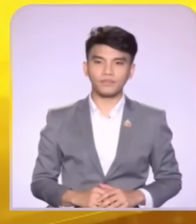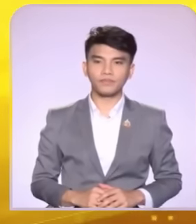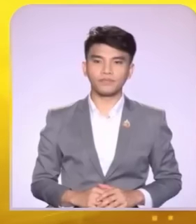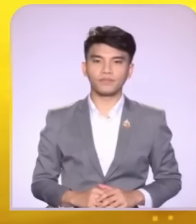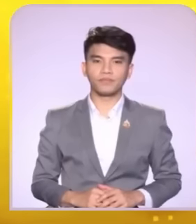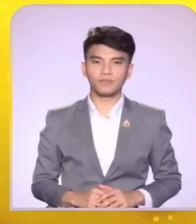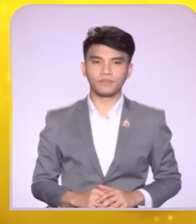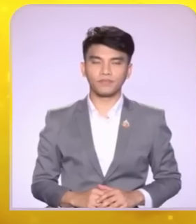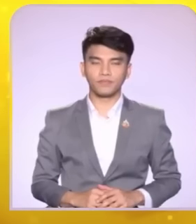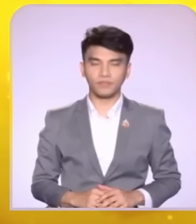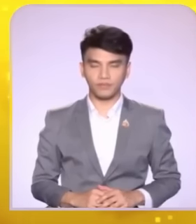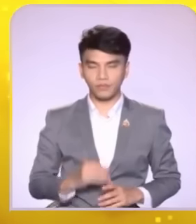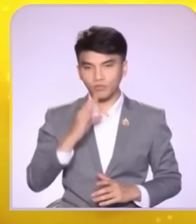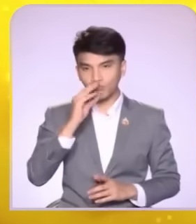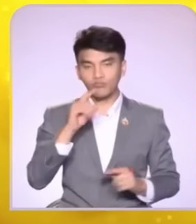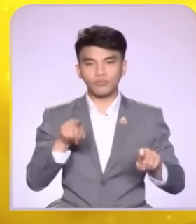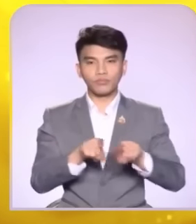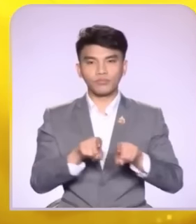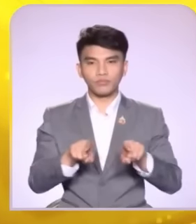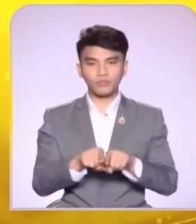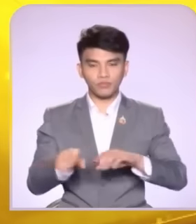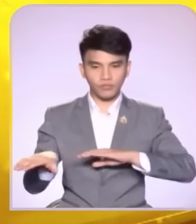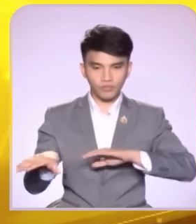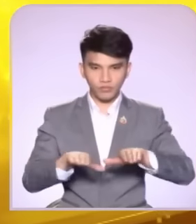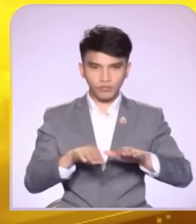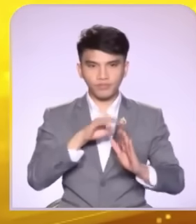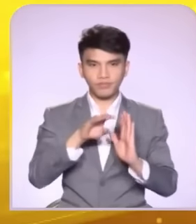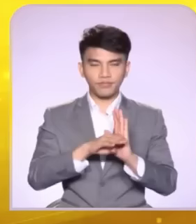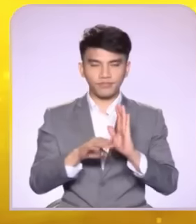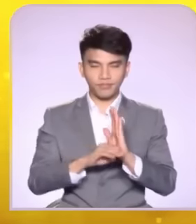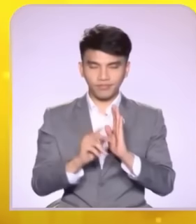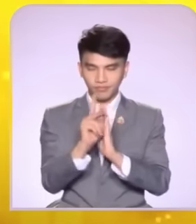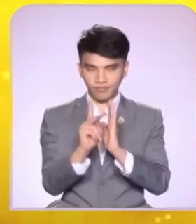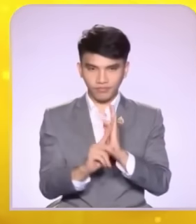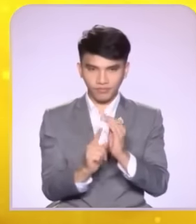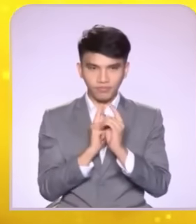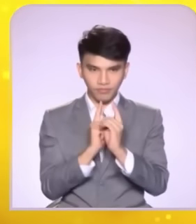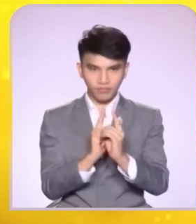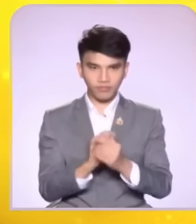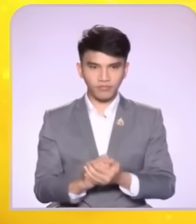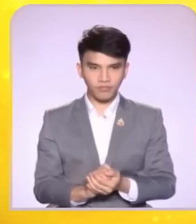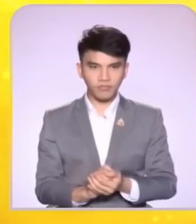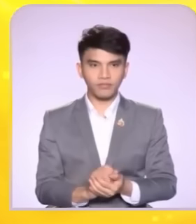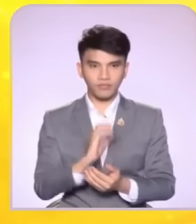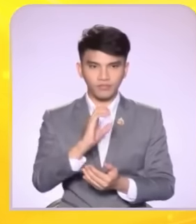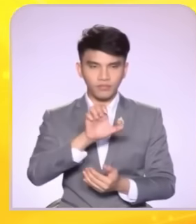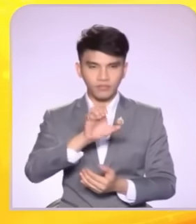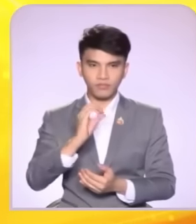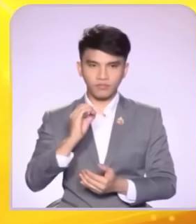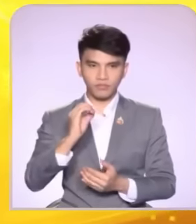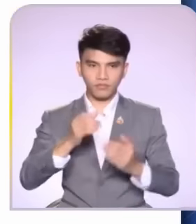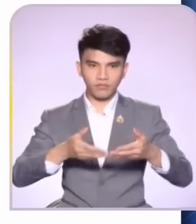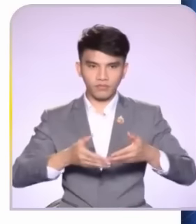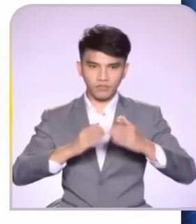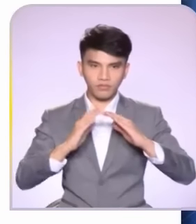านนึงฮะที่ออกมาพูดเช่นเดียวกันบอกว่าพร้อมเข้าสู่กระบวนการยุติธรรมก็คือ CEO ผู้ก่อตั้ง